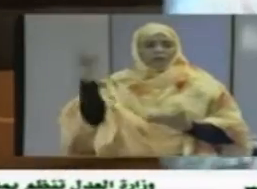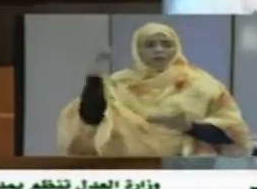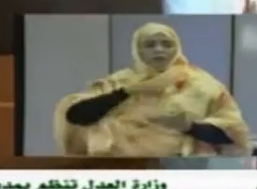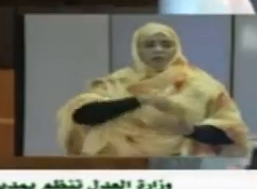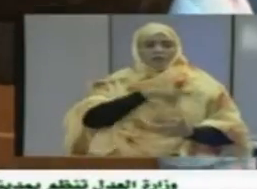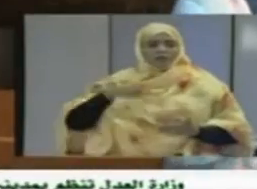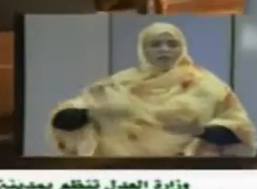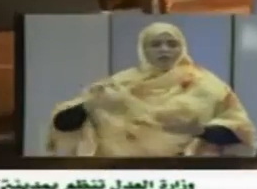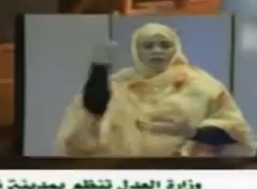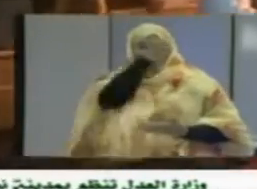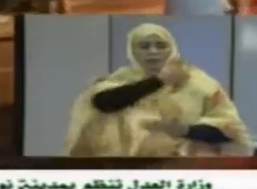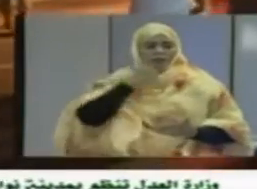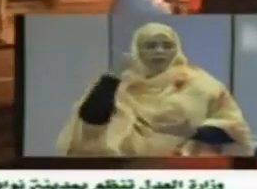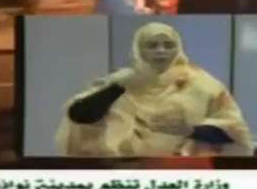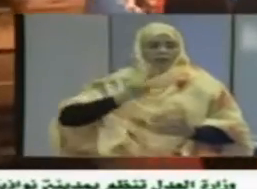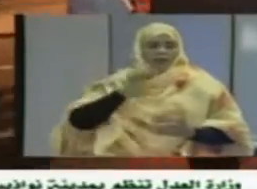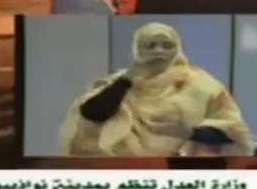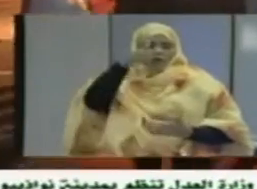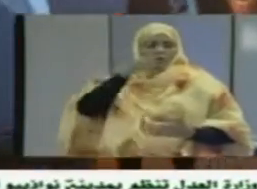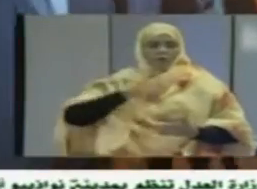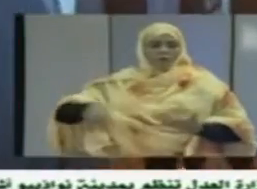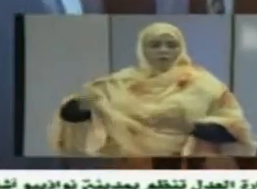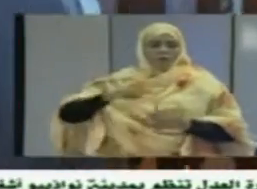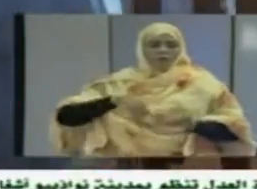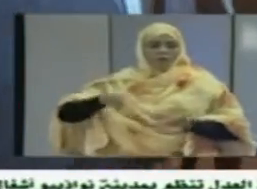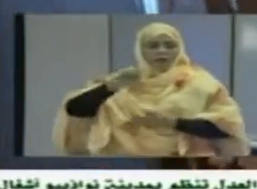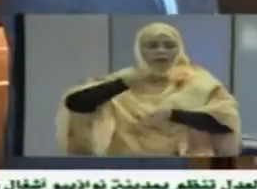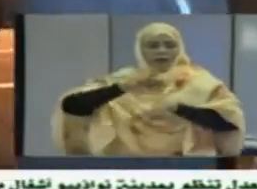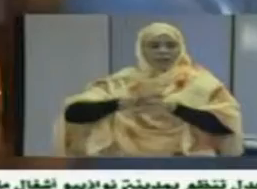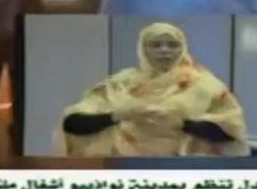المقرر انعقادها غدا في العاصمه جوهانسبورغ.